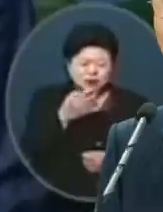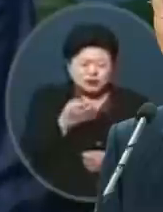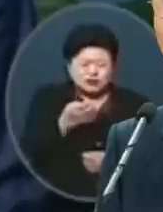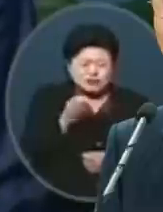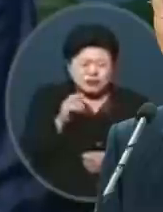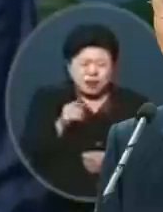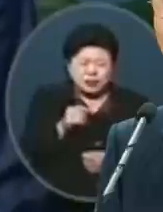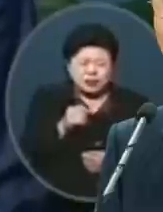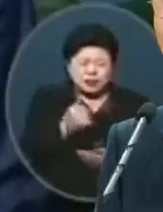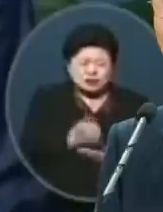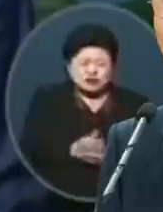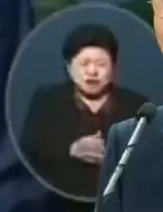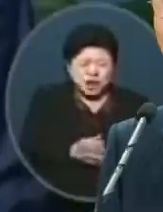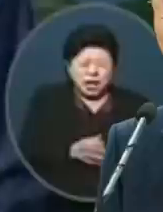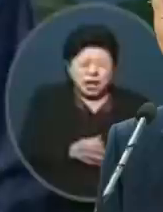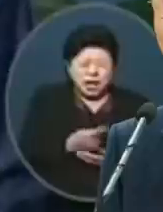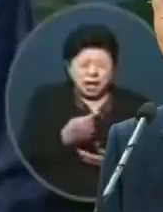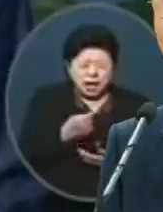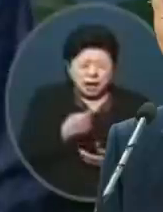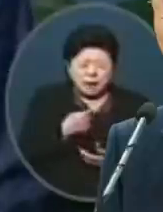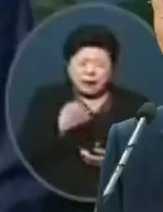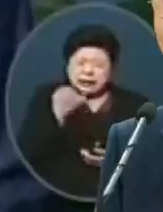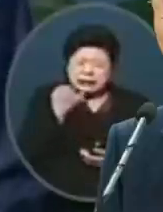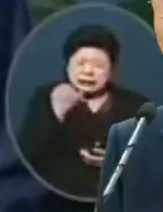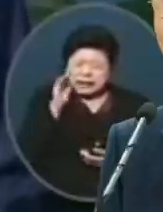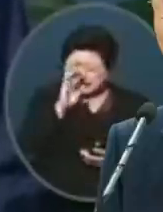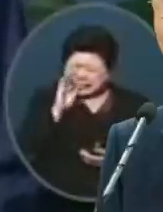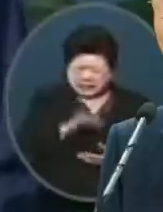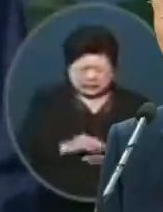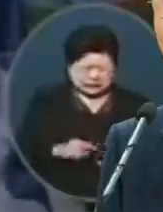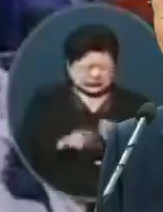490분만 안 되면 좋다고 죄를 짓고 다니면 안 되고요.